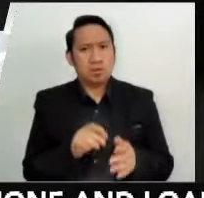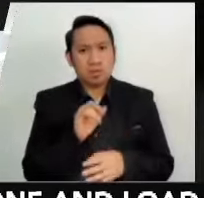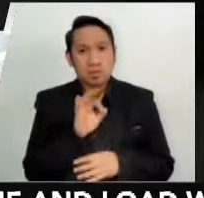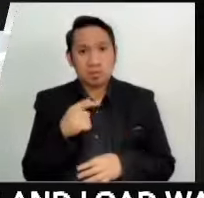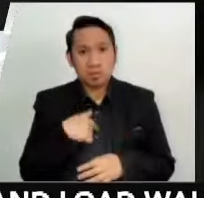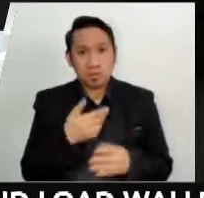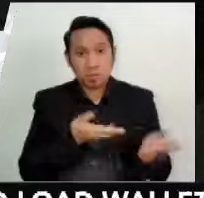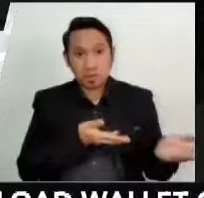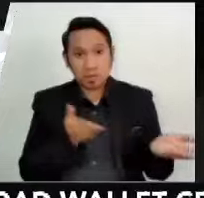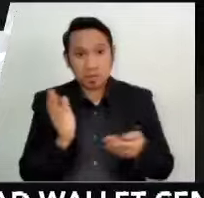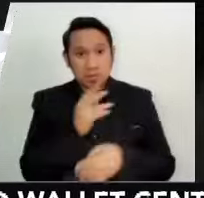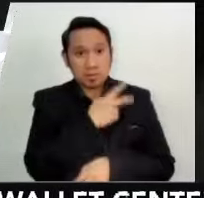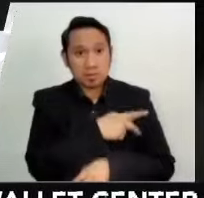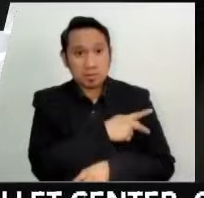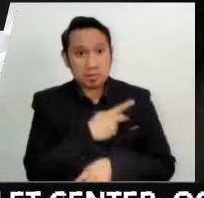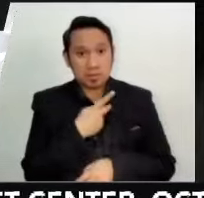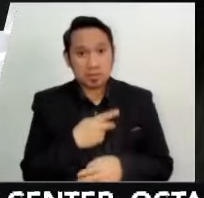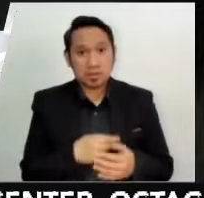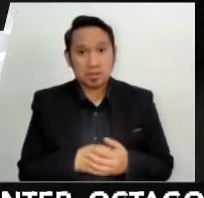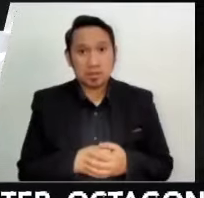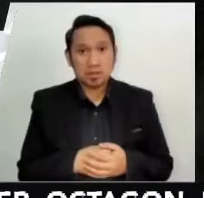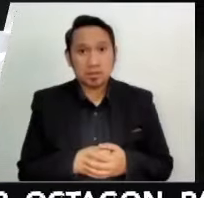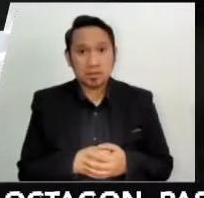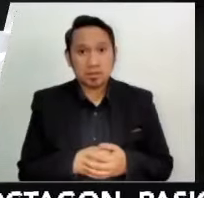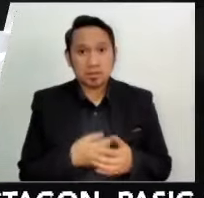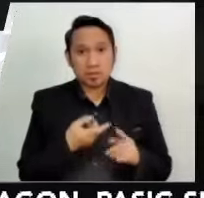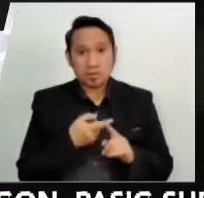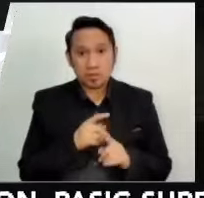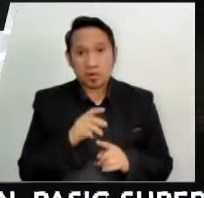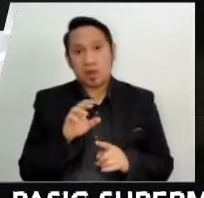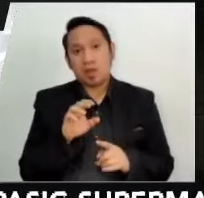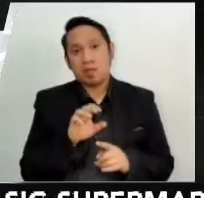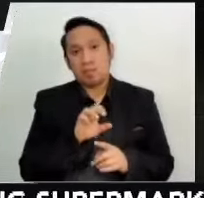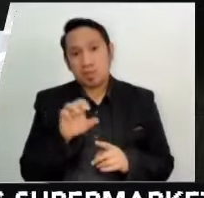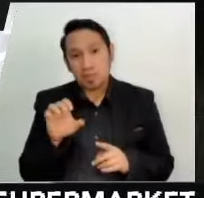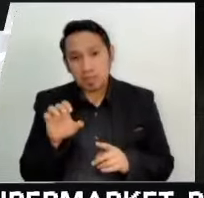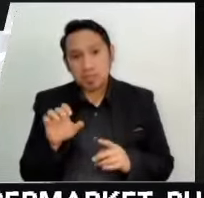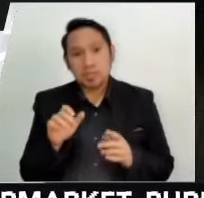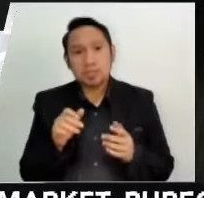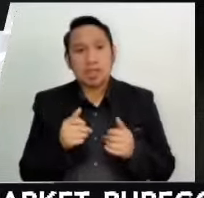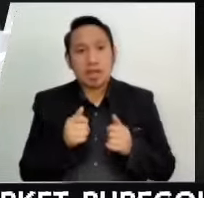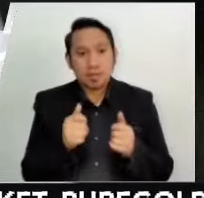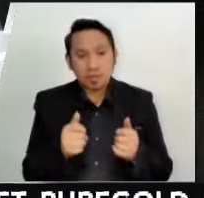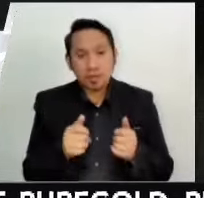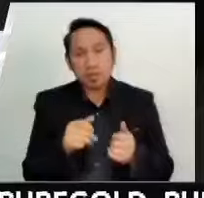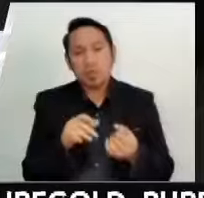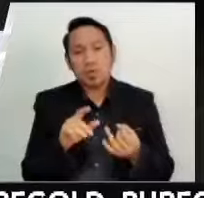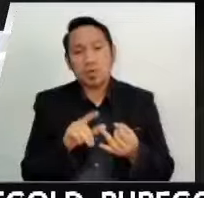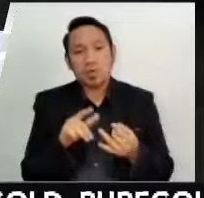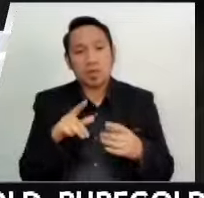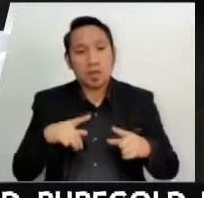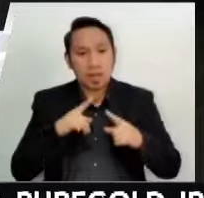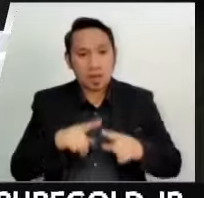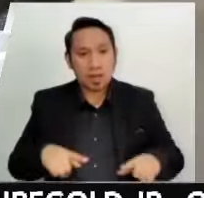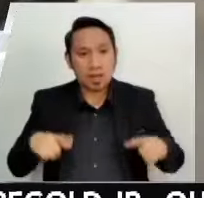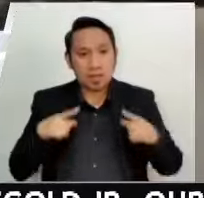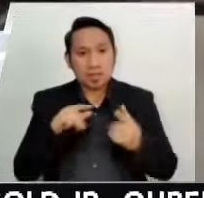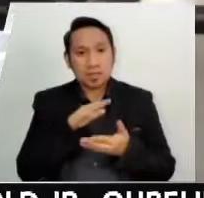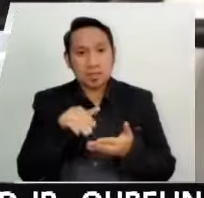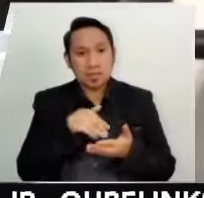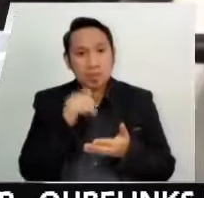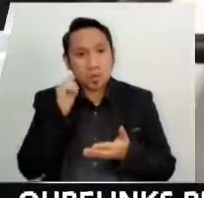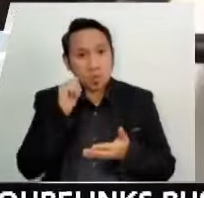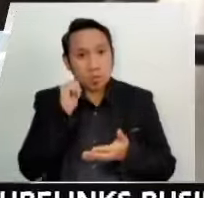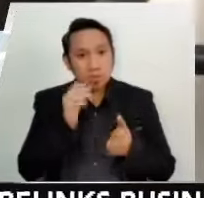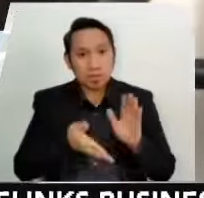pasyente sa East Avenue or sa NKTI o sa Land Center, dito kasi kami nadaan eh. Humingi